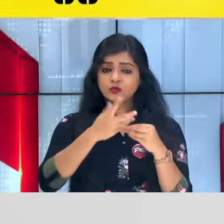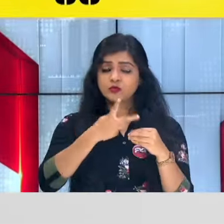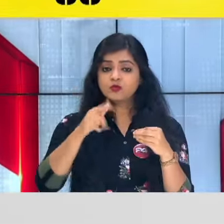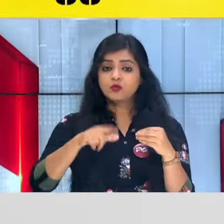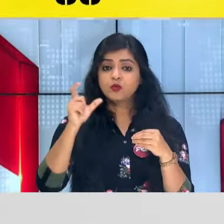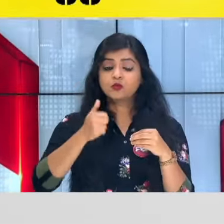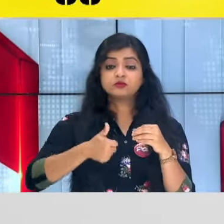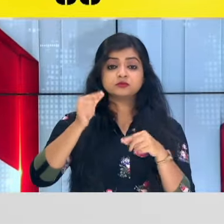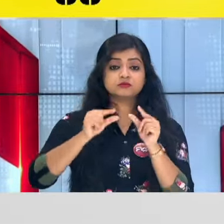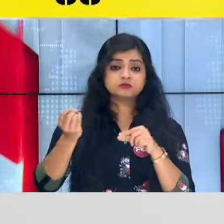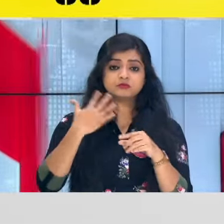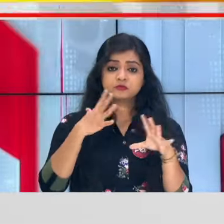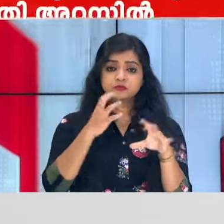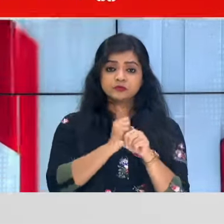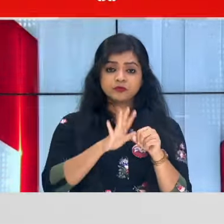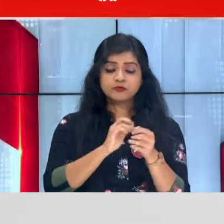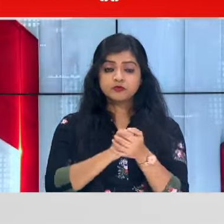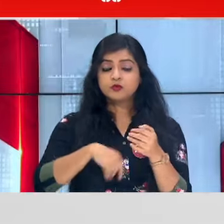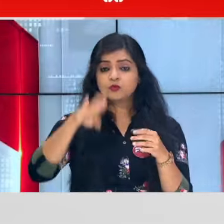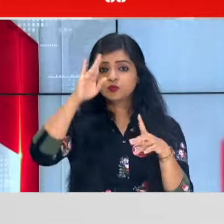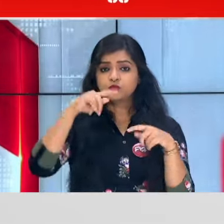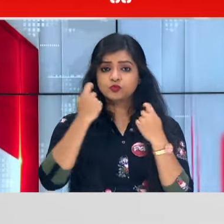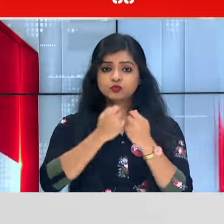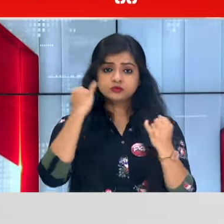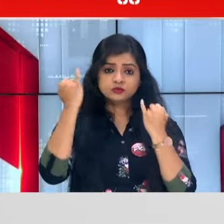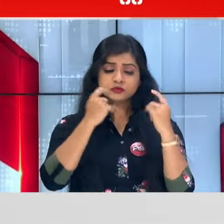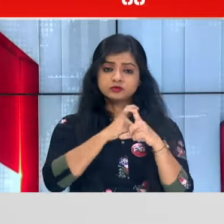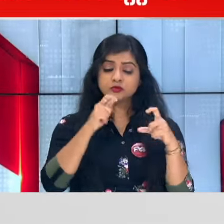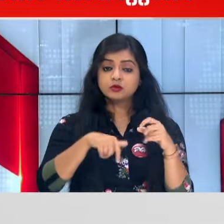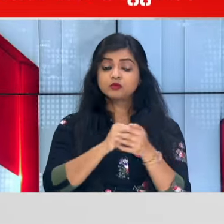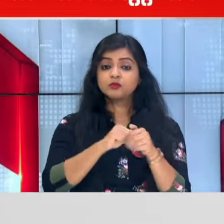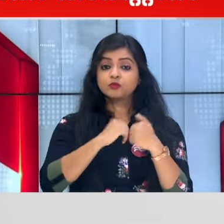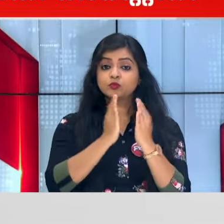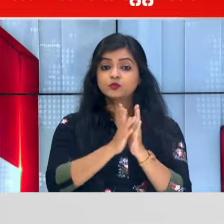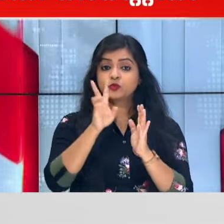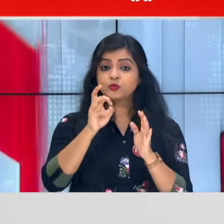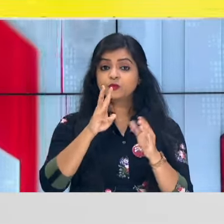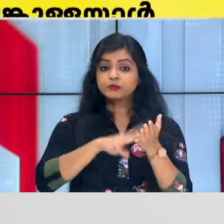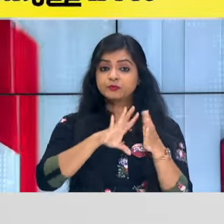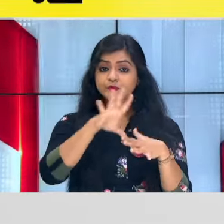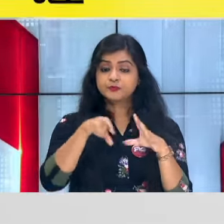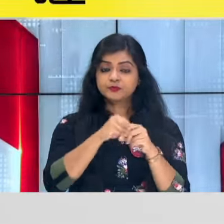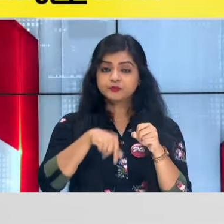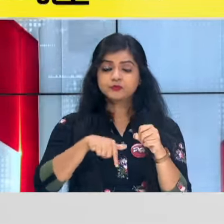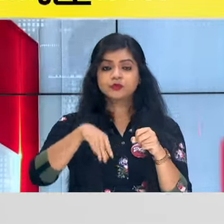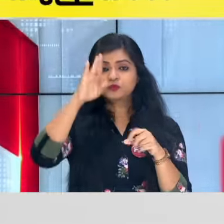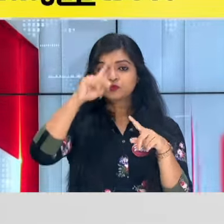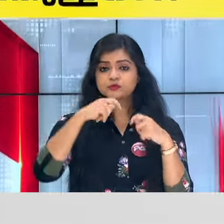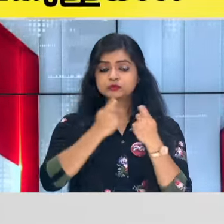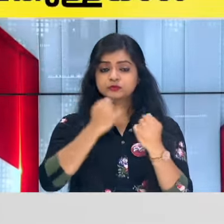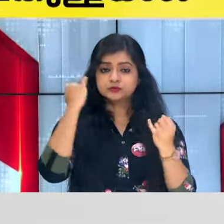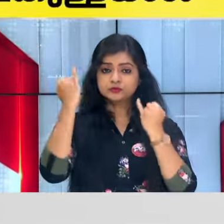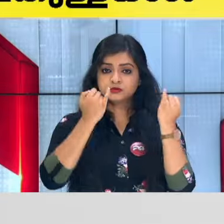ഉണ്ടാവുന്നില്ല. പോലീസിൻ്റെ അന്വേഷണം ശരിയായ ദിശയിൽ പോകുന്നു എന്നതാണ്. 20-അംഗ സംഘമാണ്, കൽപ്പറ്റ DSP നേതൃത്വത്തിൽ 20-അംഗ സംഘമാണ് ഇപ്പോൾ കേസ് അന്വേഷിക്കുന്നത്. പല